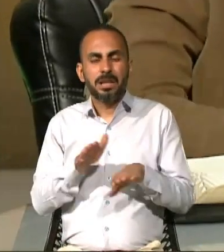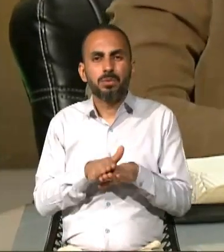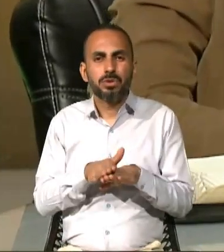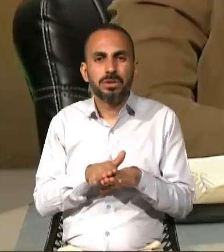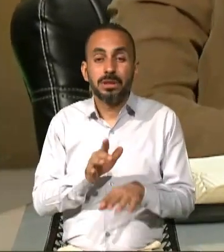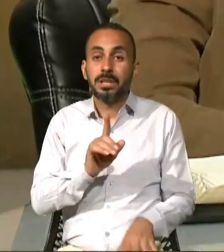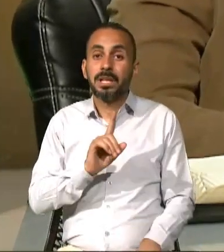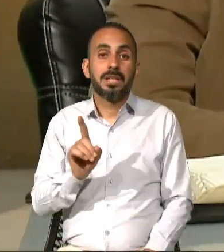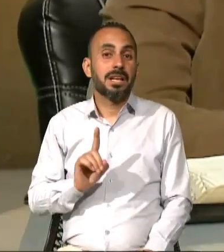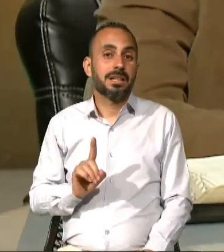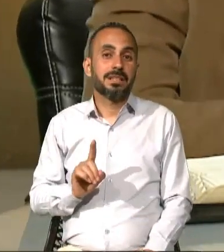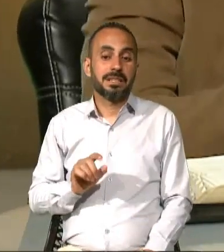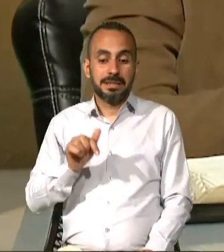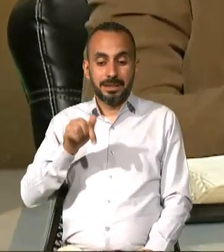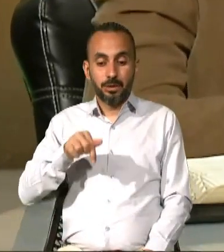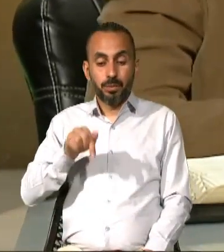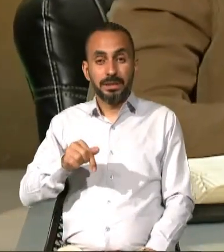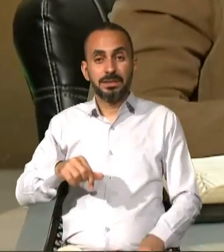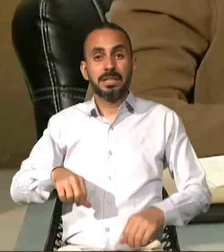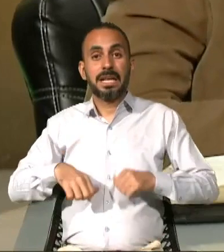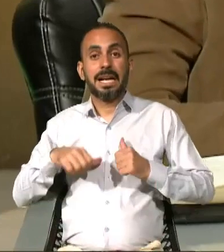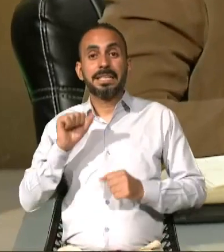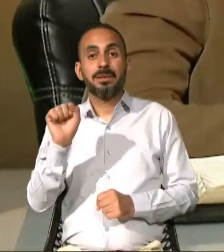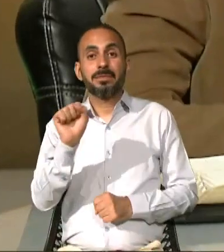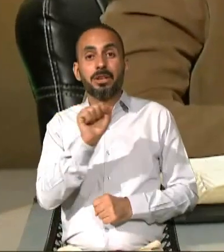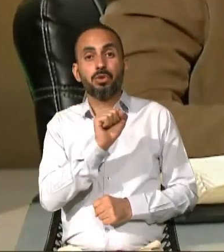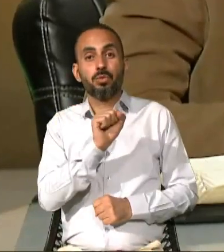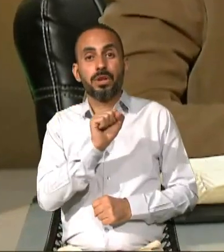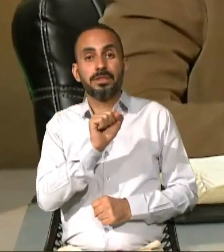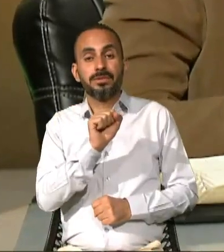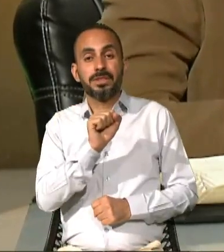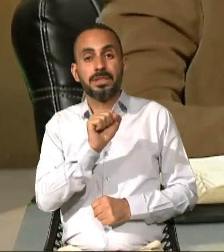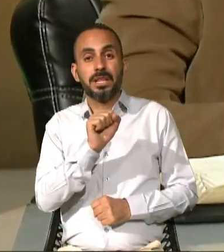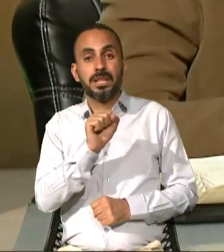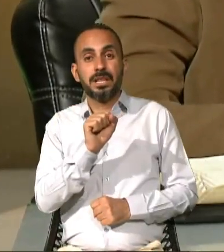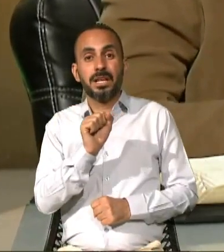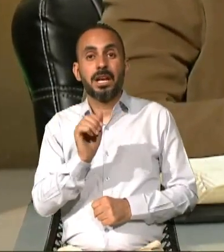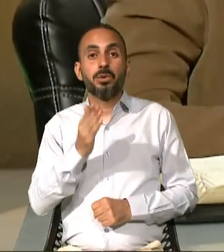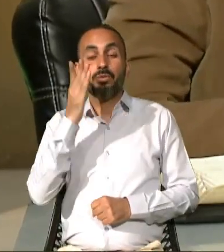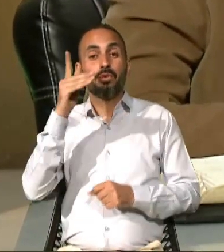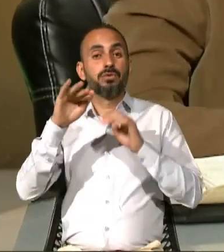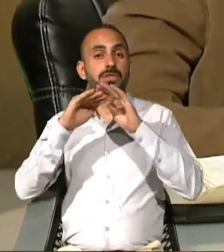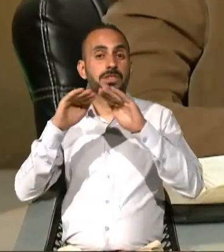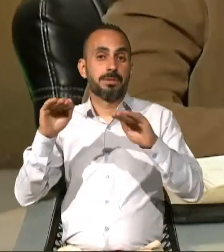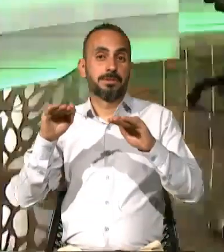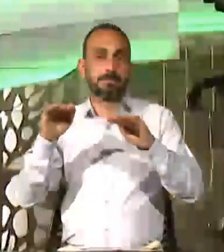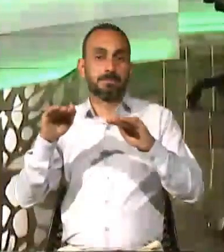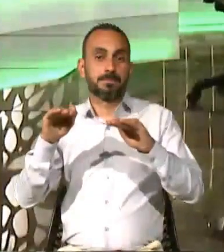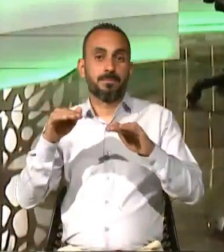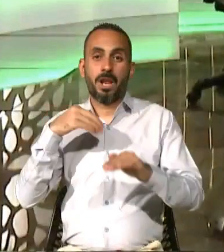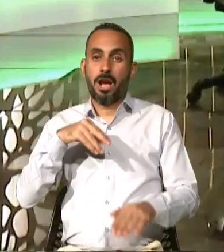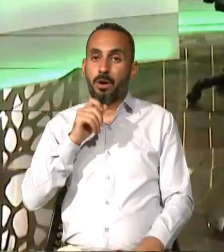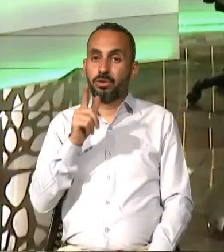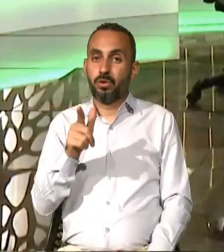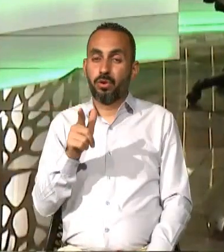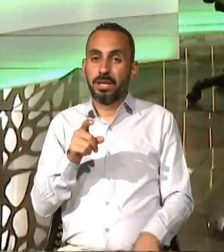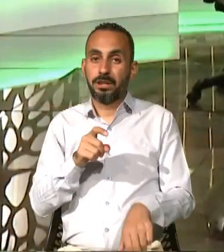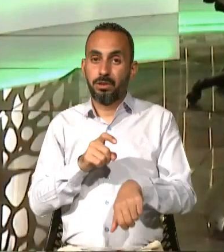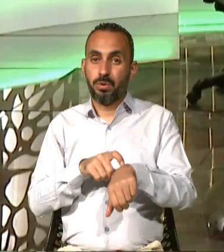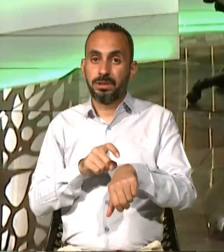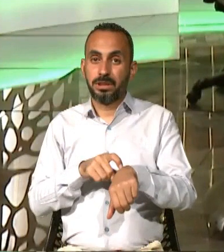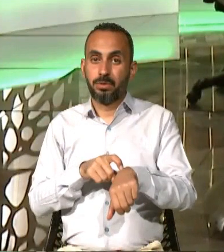هتستثمر. وعايز اقول لك الوقت ده بصدق من اكتر الاوقات اللي انا قعدت فيها في حياتي هادي مع نفسي